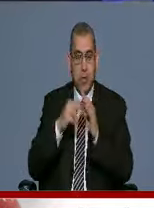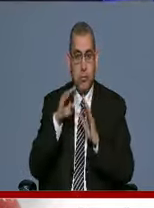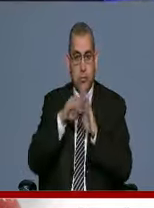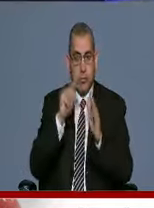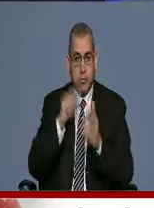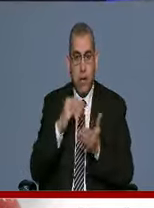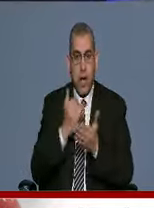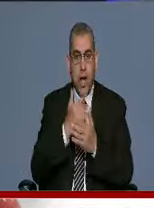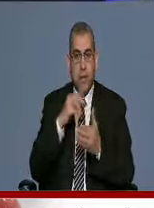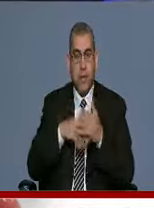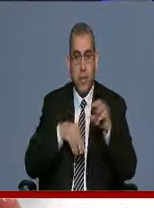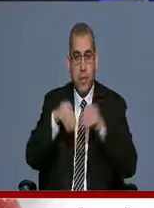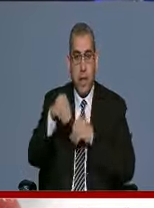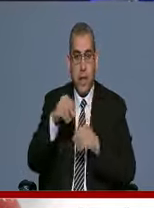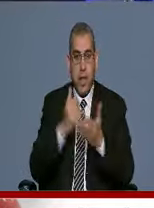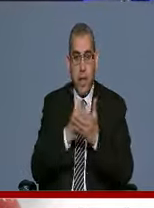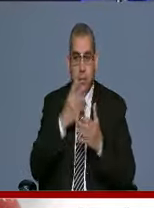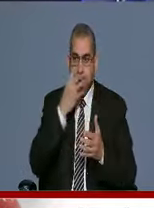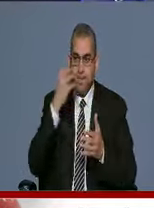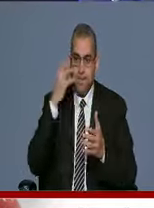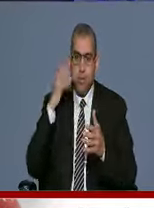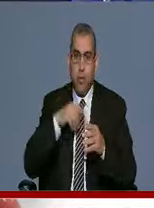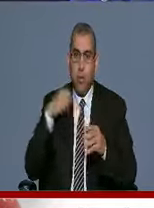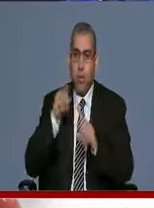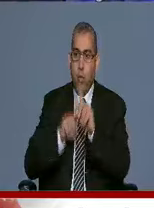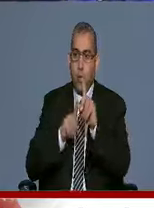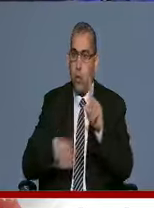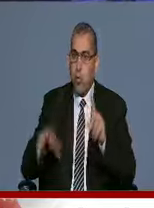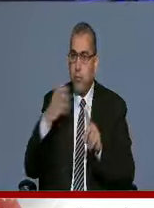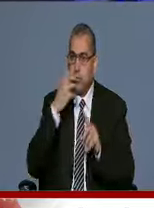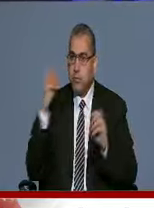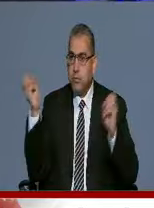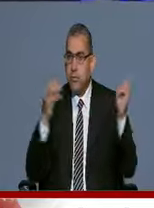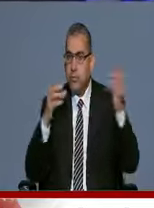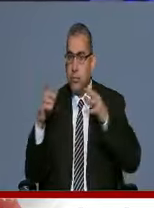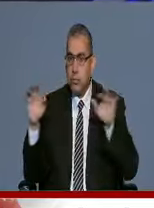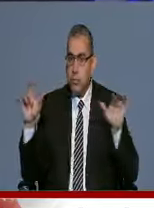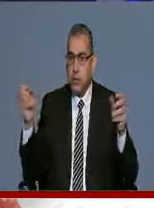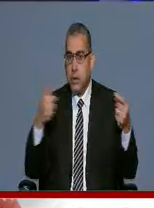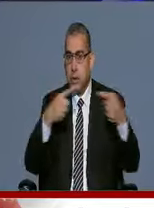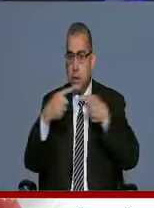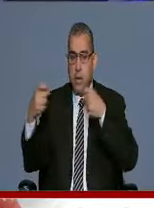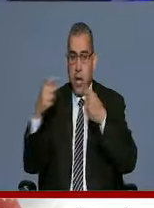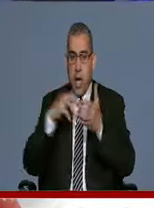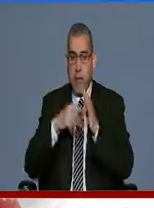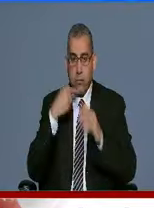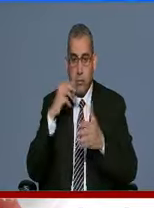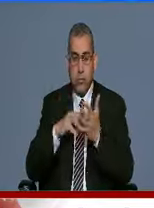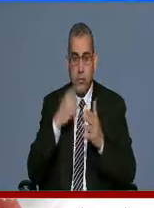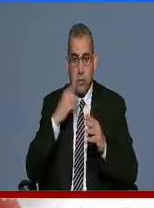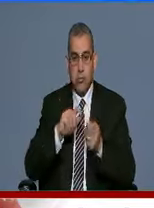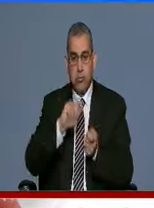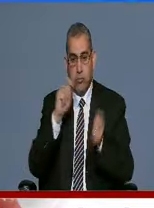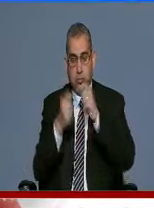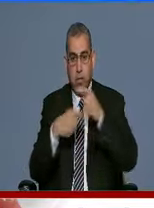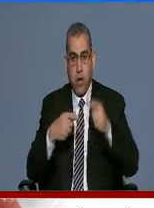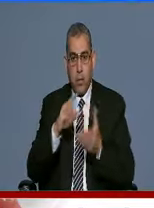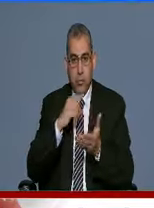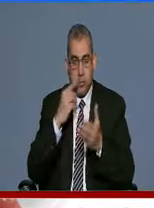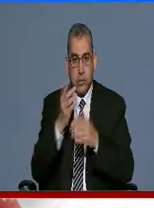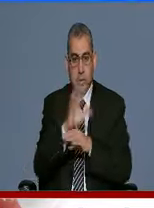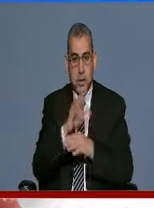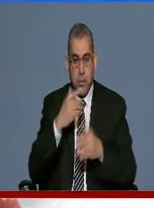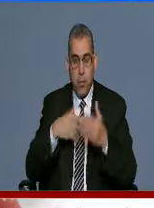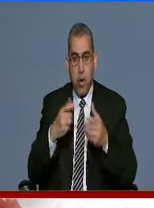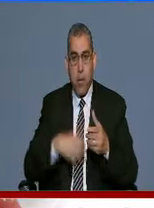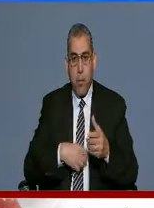منصات لتبادل ومشاركه البيانات الضخمه بين الوزارات والجهات الحكوميه، وكان الهدف منها فندم هو دعم التحول الرقمي وتحسين البنيه التحتيه